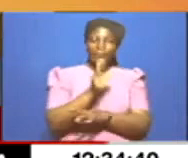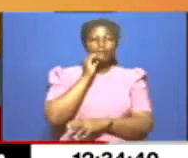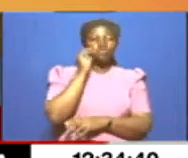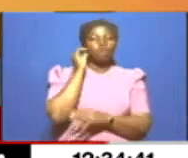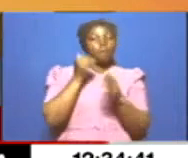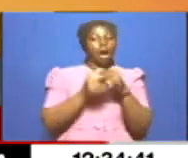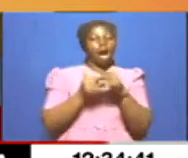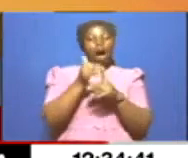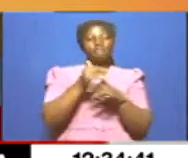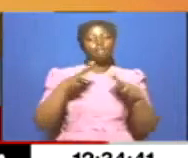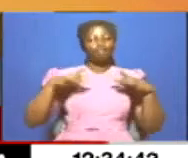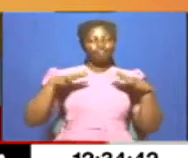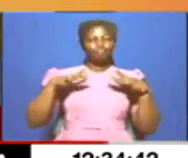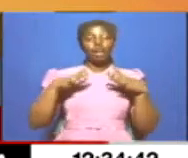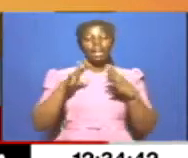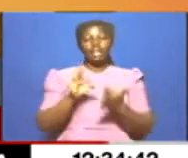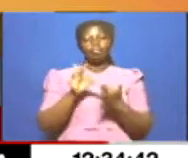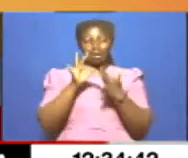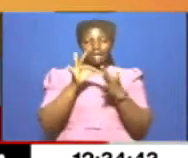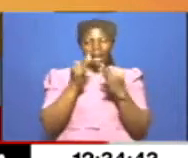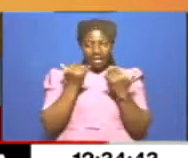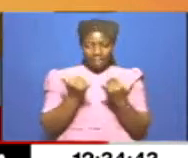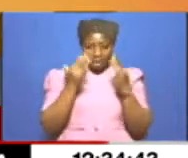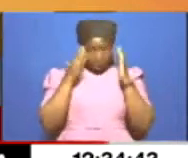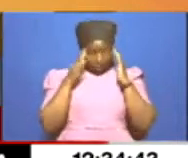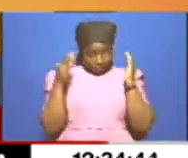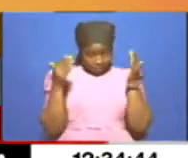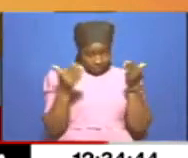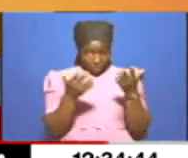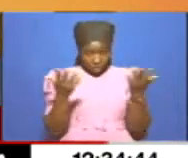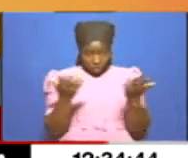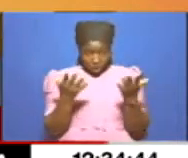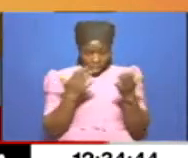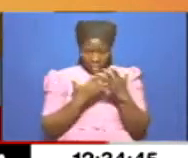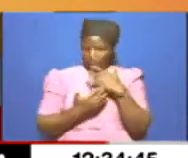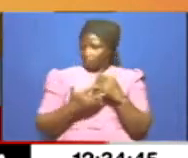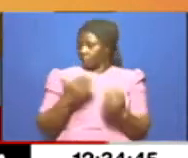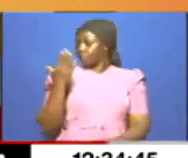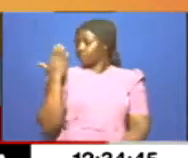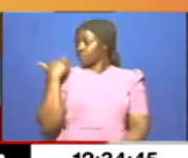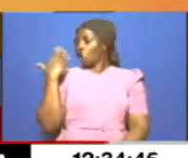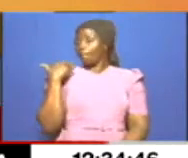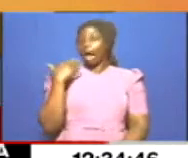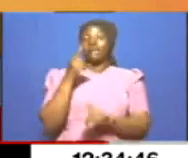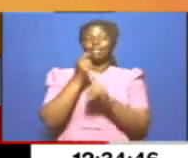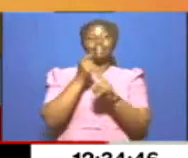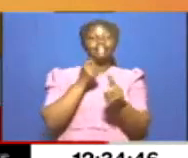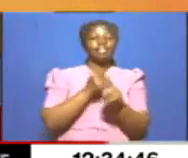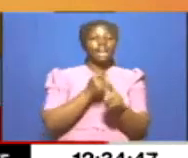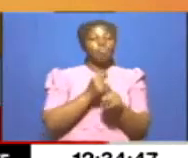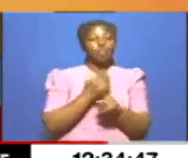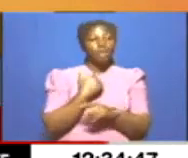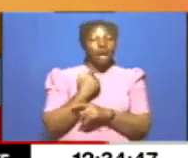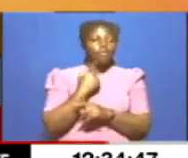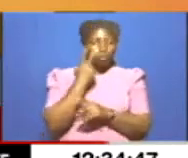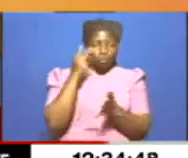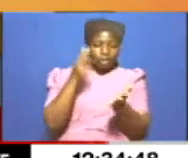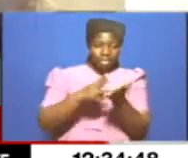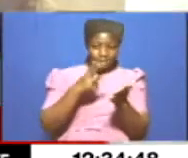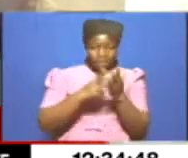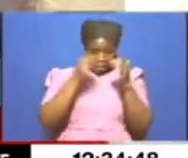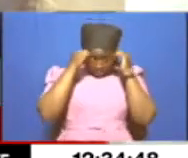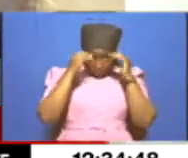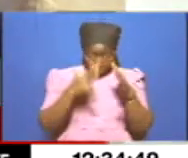likizo. Na hasa tuangazia kwamba katika siku za hapo awali, miula iliyopita, tumekuwa tukishuhudia wanafunzi wanafunga kwa wiki